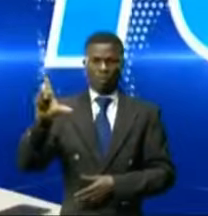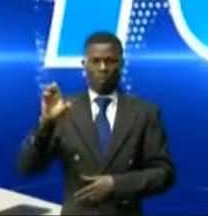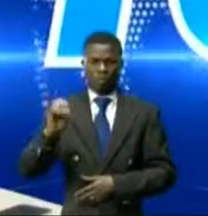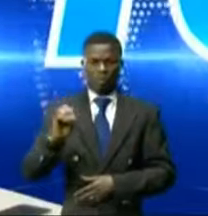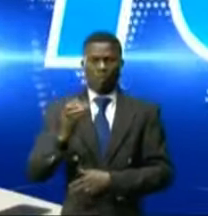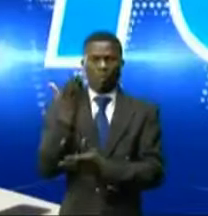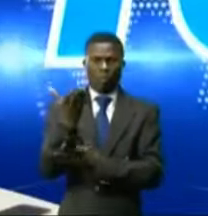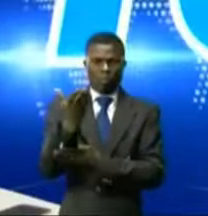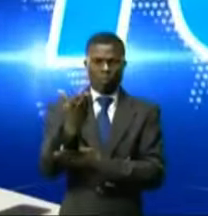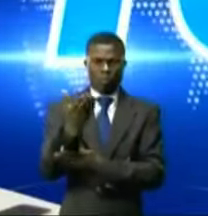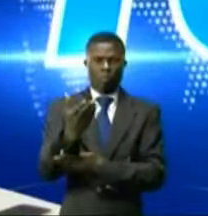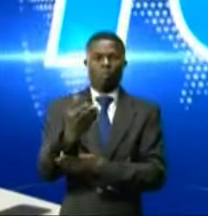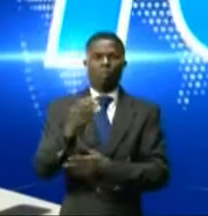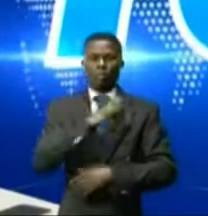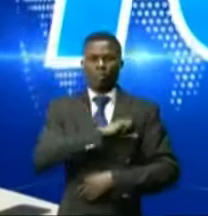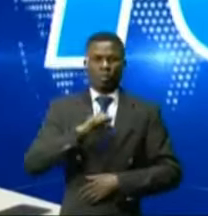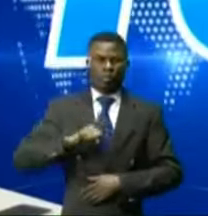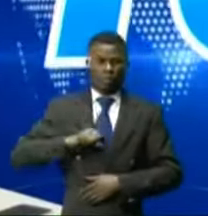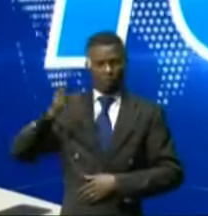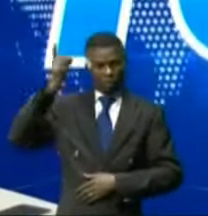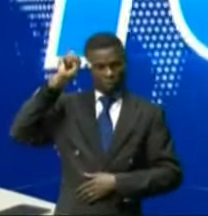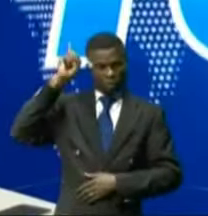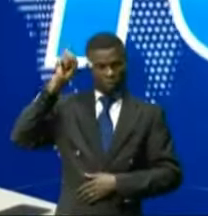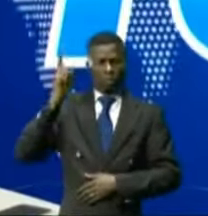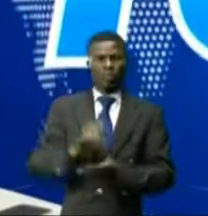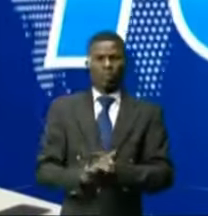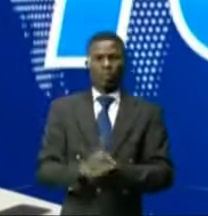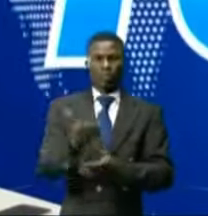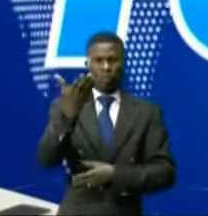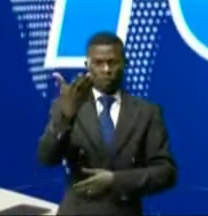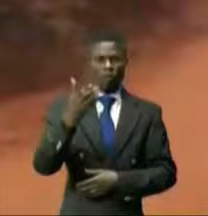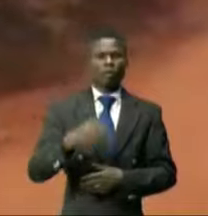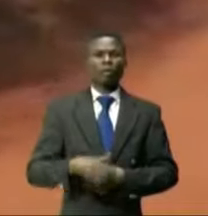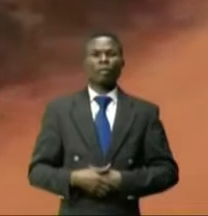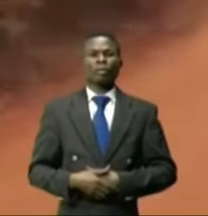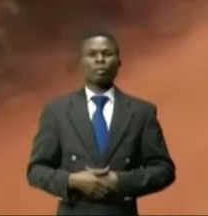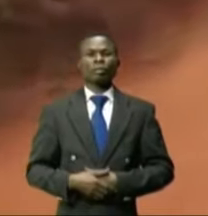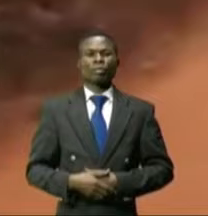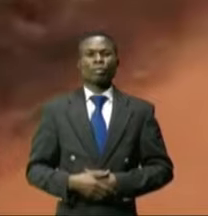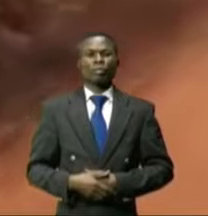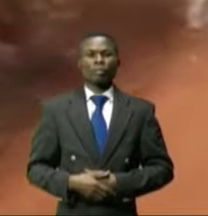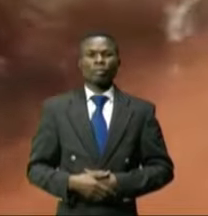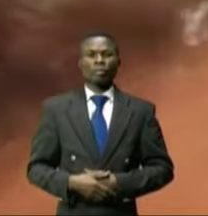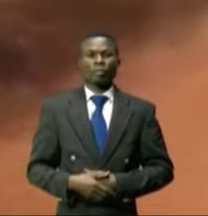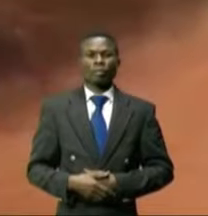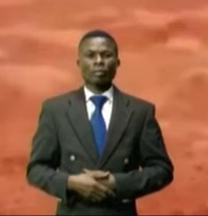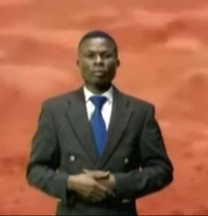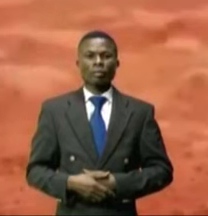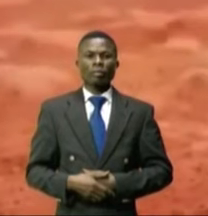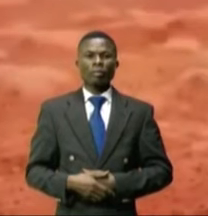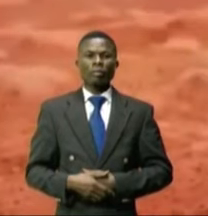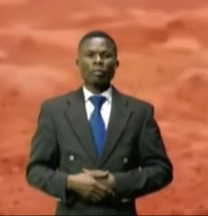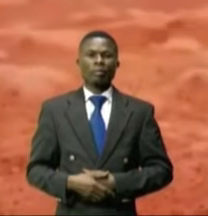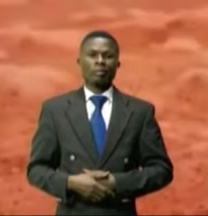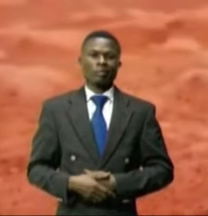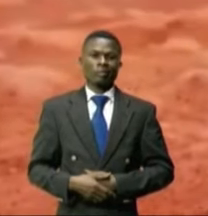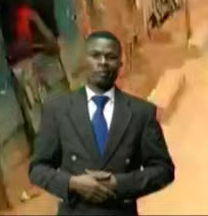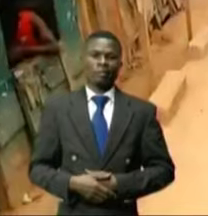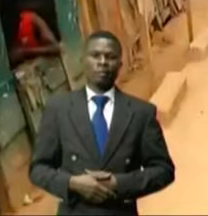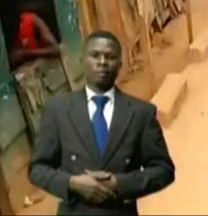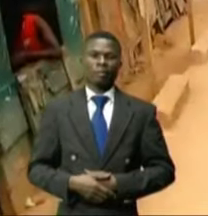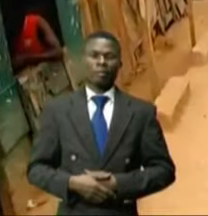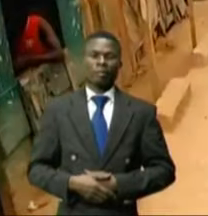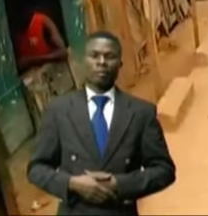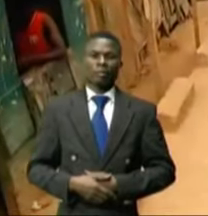de plénières à la chambre haute du Parlement au Congolais. Pierre Mbuyo Saïdi. Victimes d'une expropriation illégale de leur